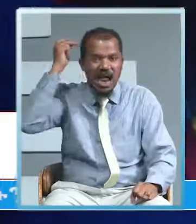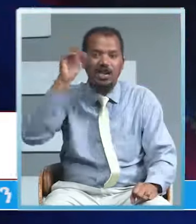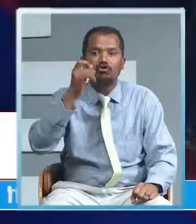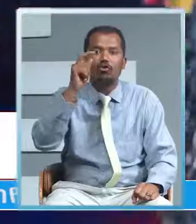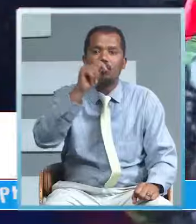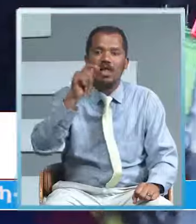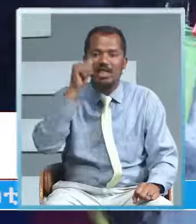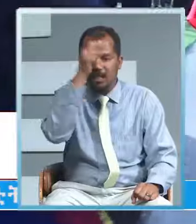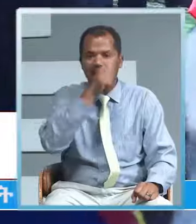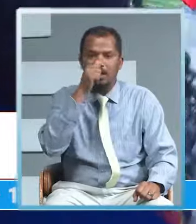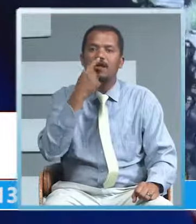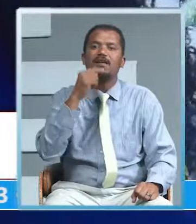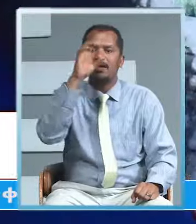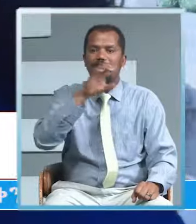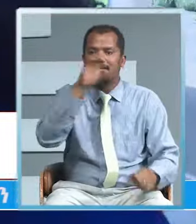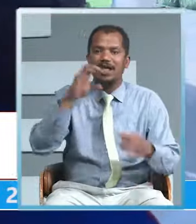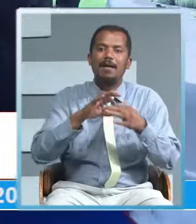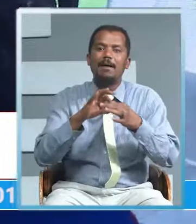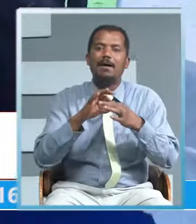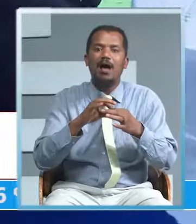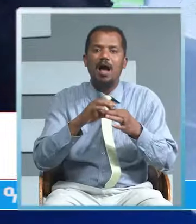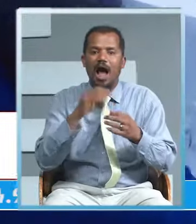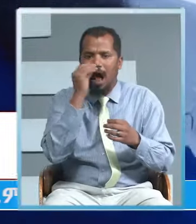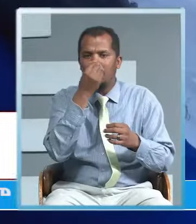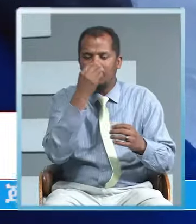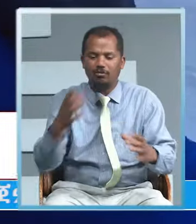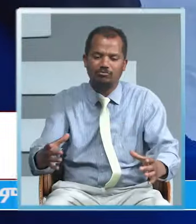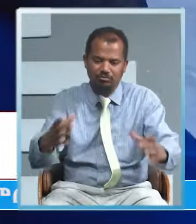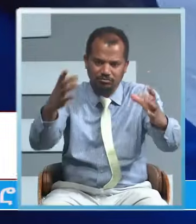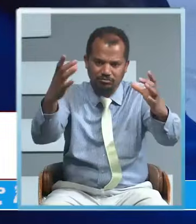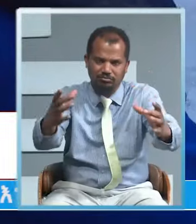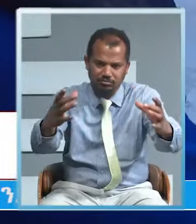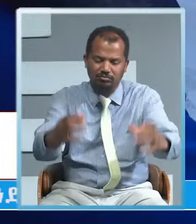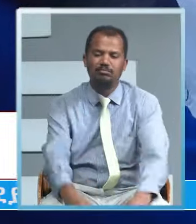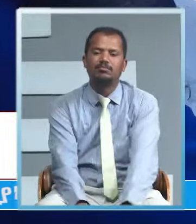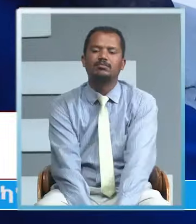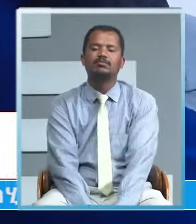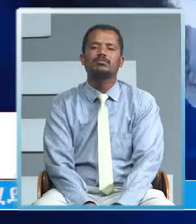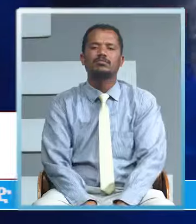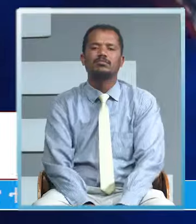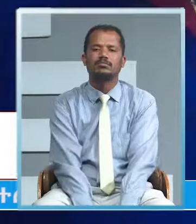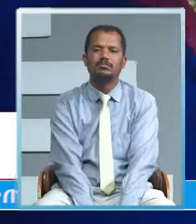ዳንኤል ጆቴና የኢትዮጵያ ቀይ መስቀል ማህበር የአበባ ጉንጉን አስቀምጠዋል።